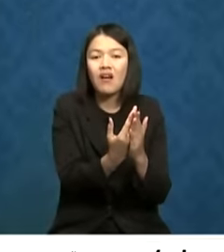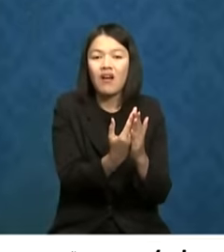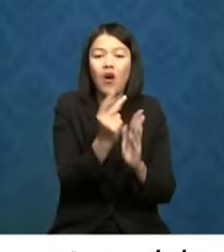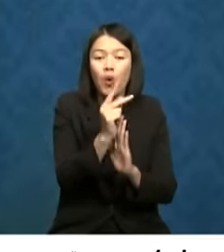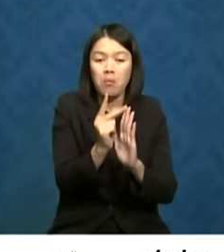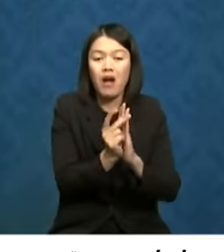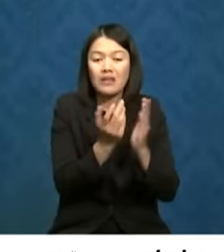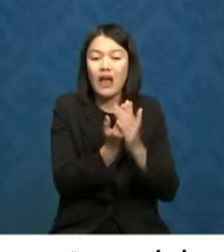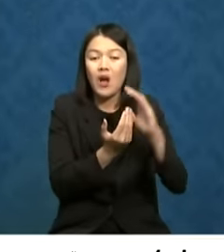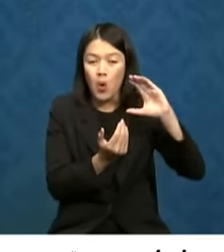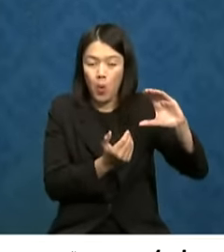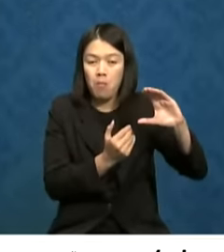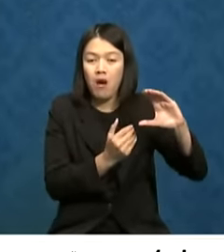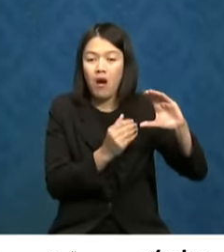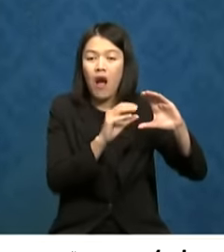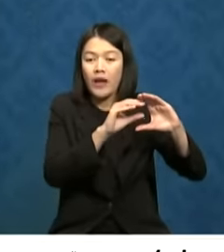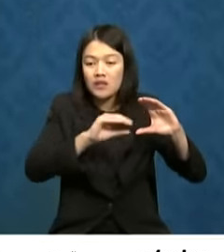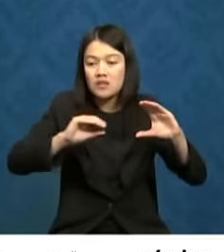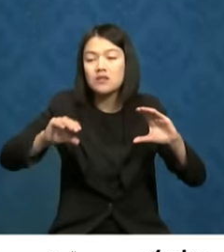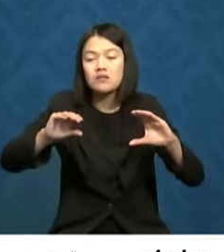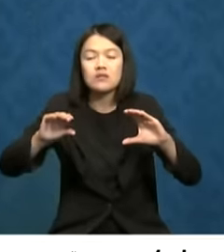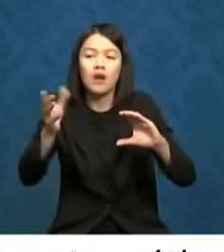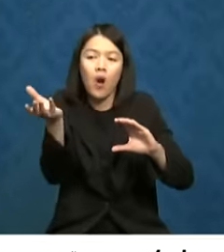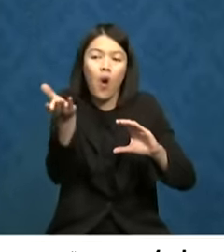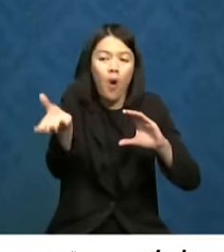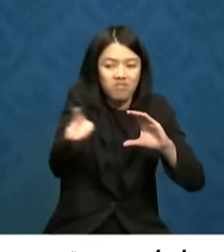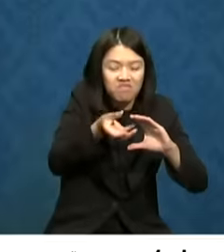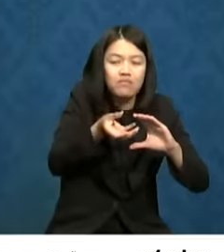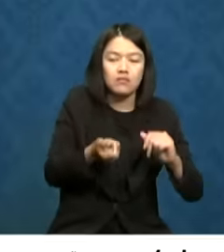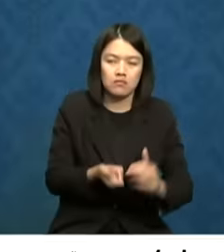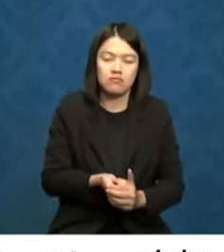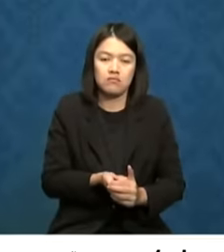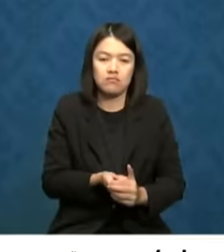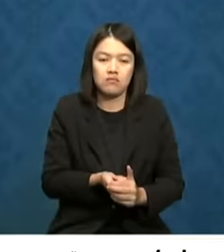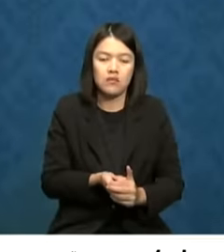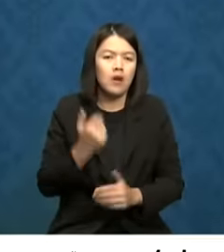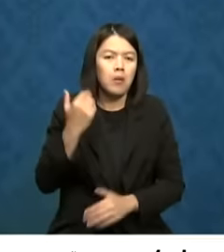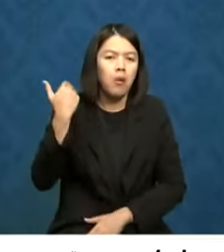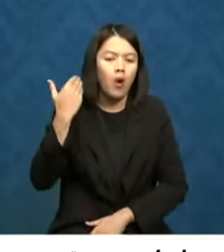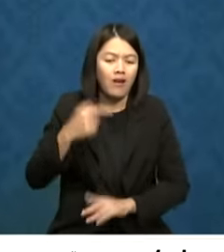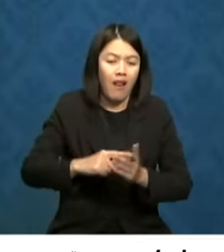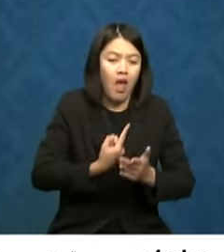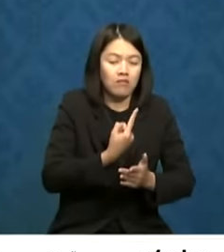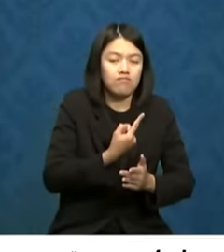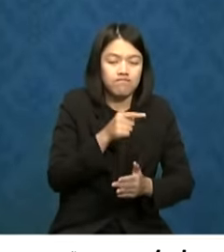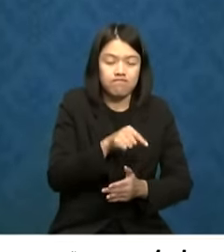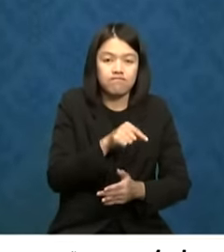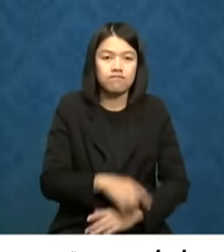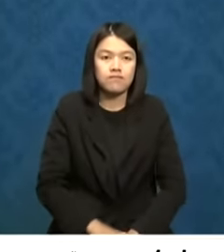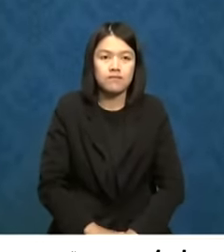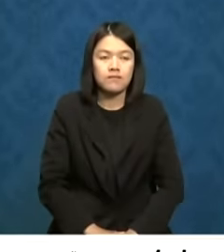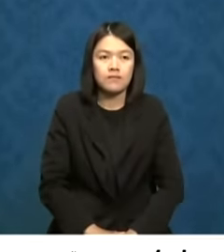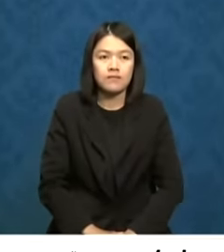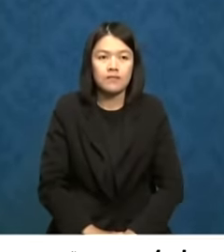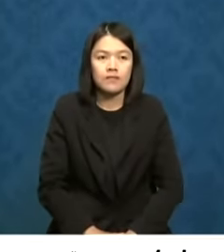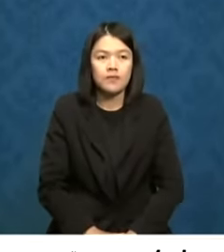ตั้งงบประมาณรายจ่ายใช้คืนรัฐวิสาหกิจที่รัฐบาลไปขอเงินมาเอ่อในโอกาสแรกที่ทำได้แต่